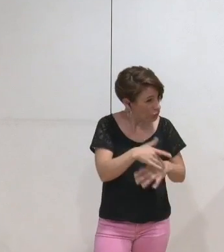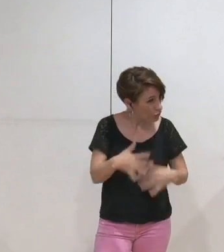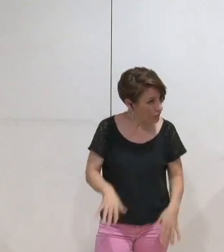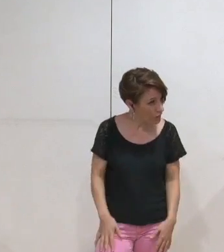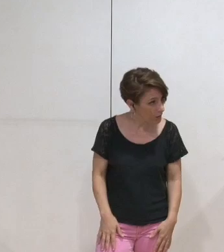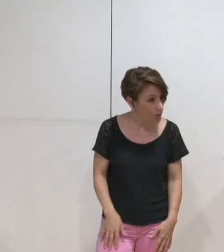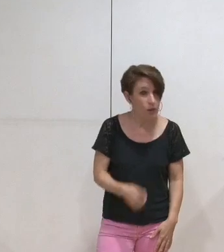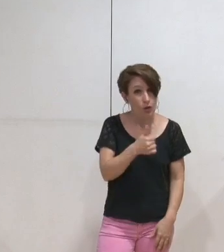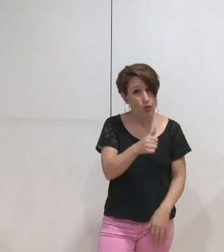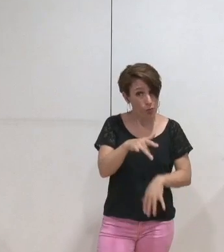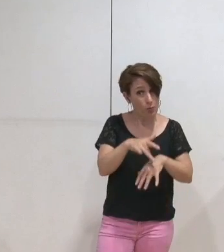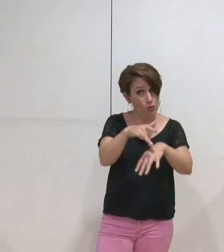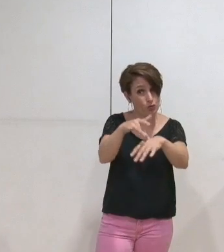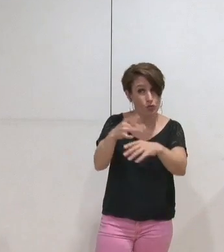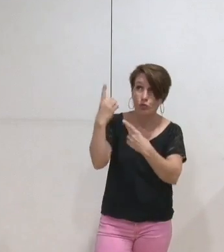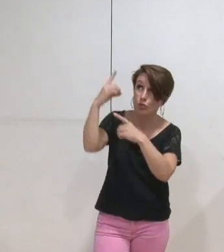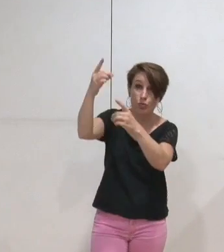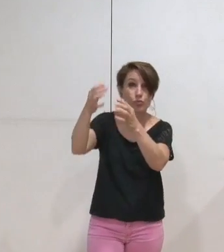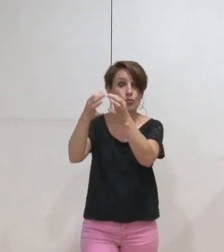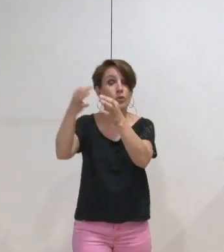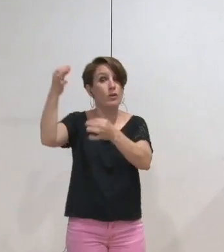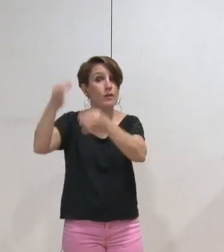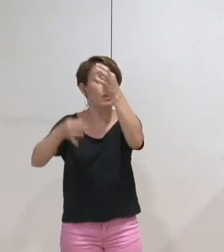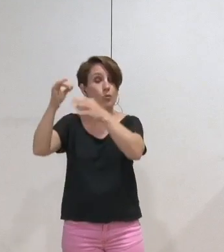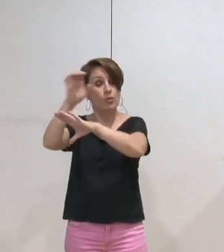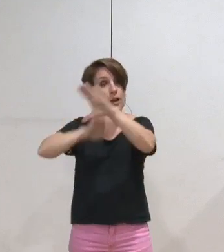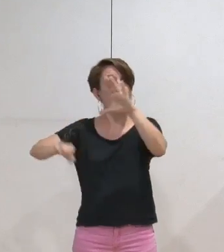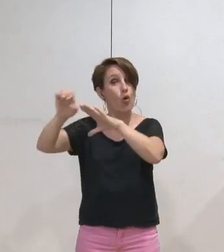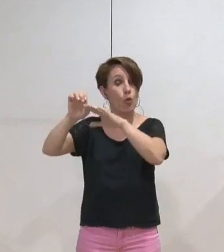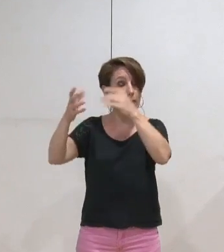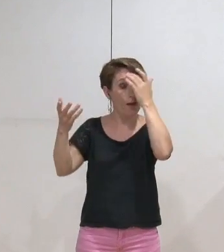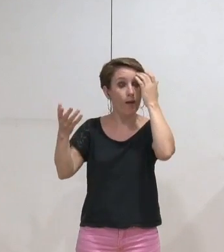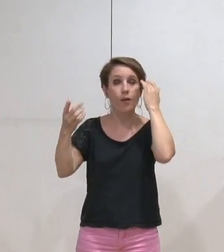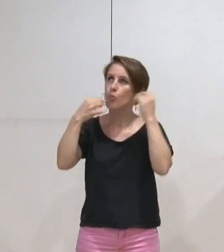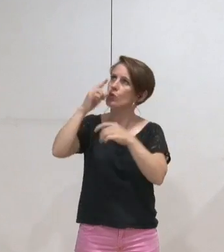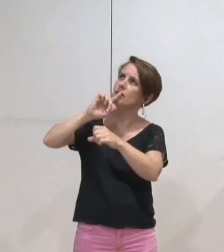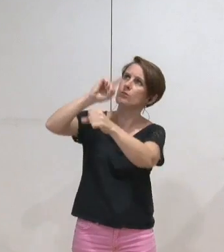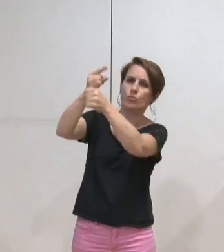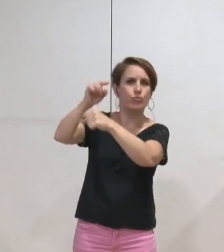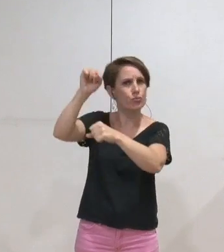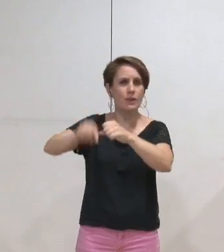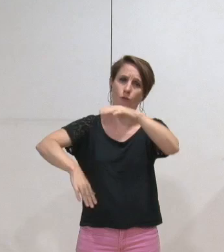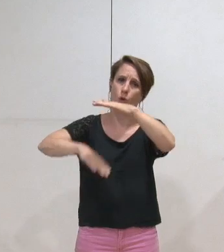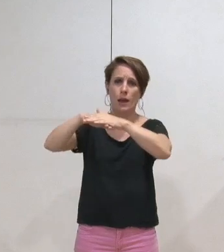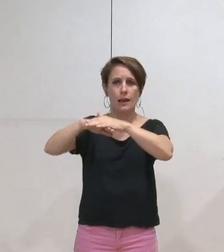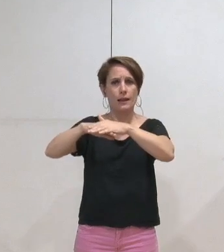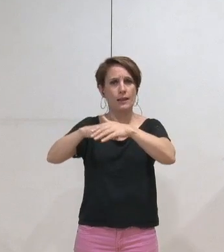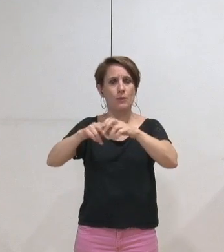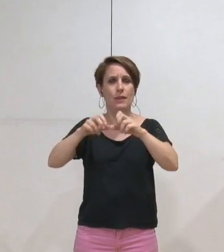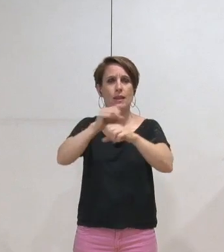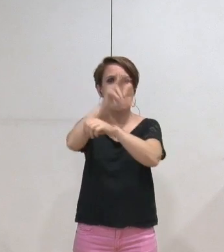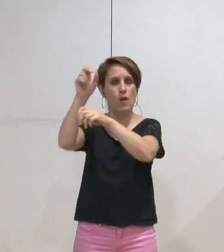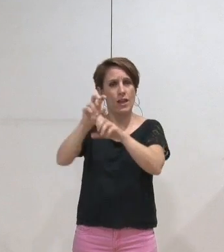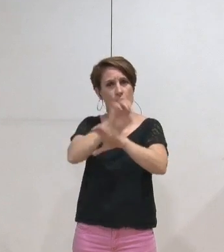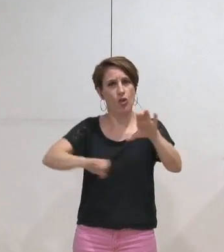même d'appliquer la jurisprudence de la Cour européne de justice qui permet de limiter la libre circulation dans l'espace européen lorsque le séjour est source de trouble à